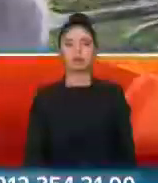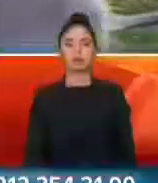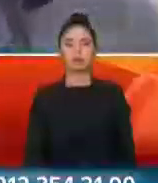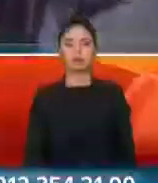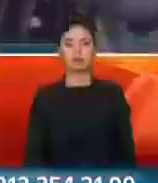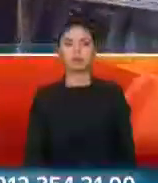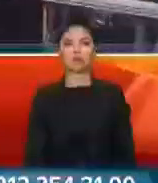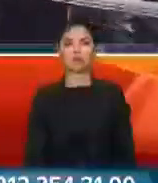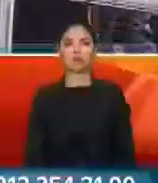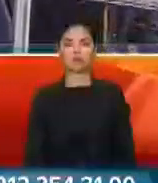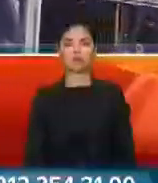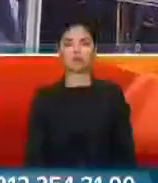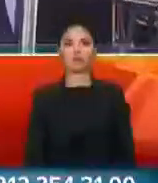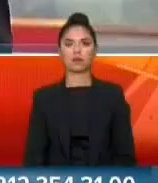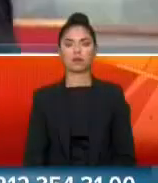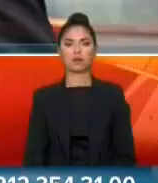puan.